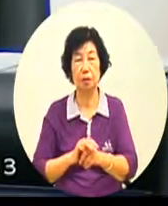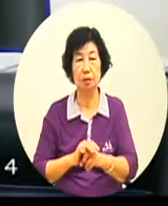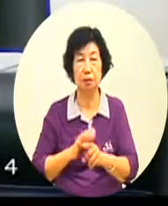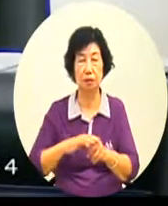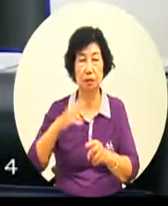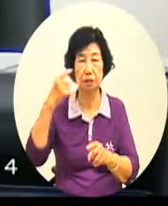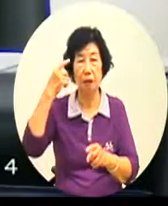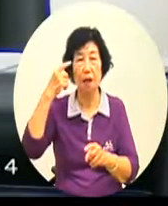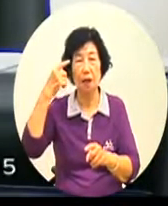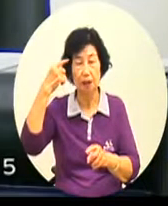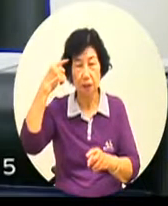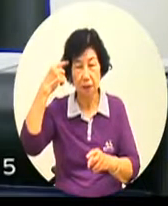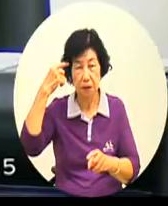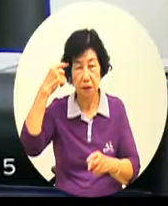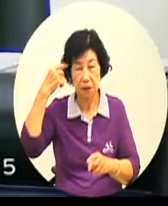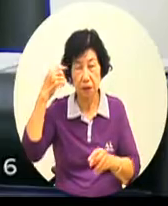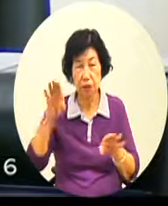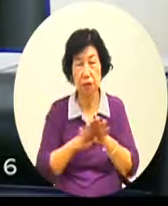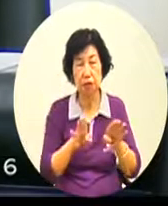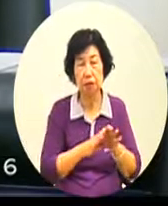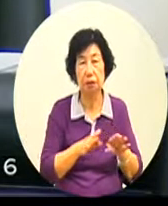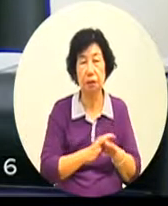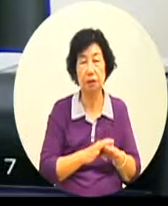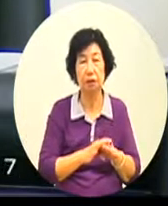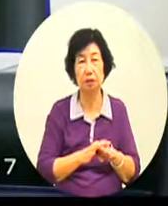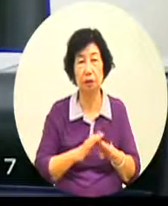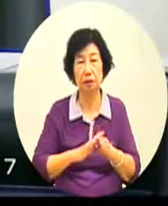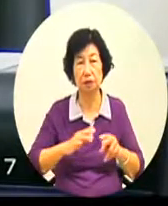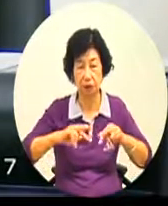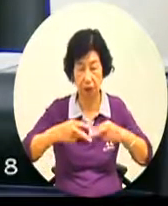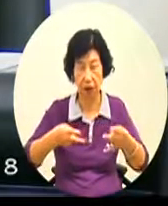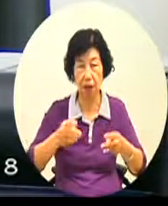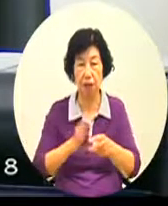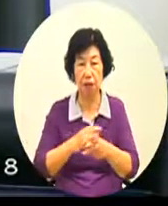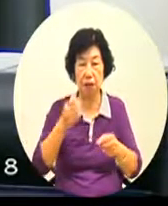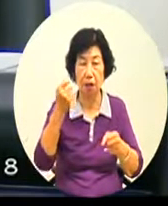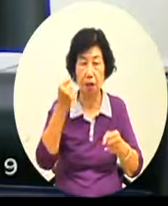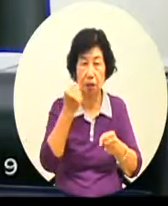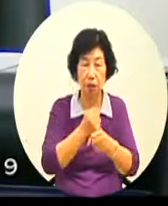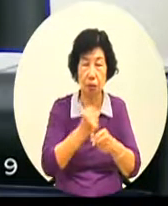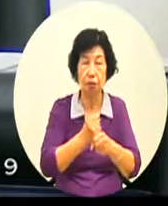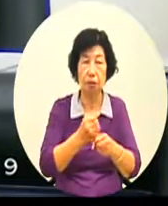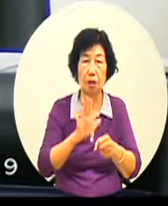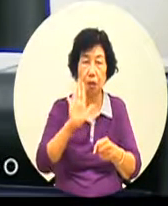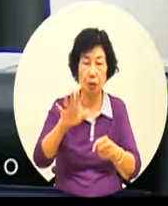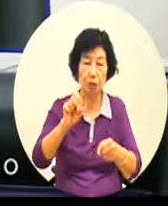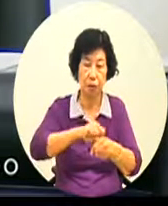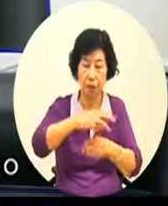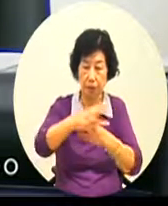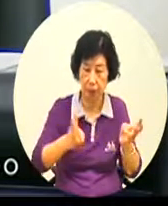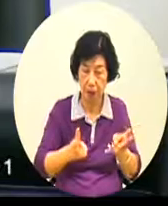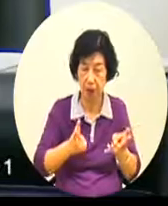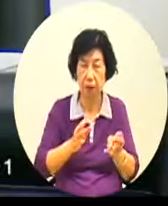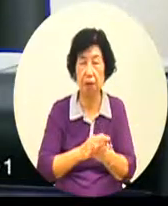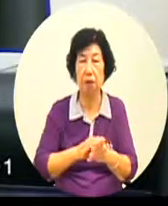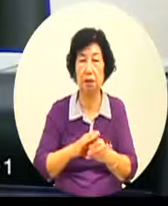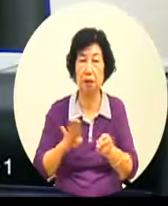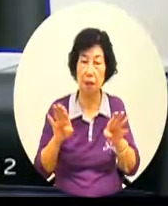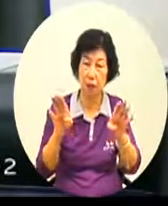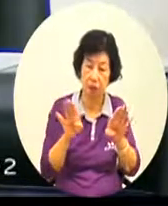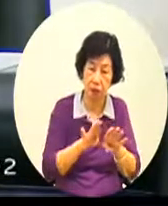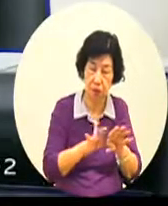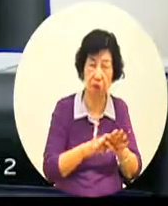休就是休息日可以变成上班日有加班费 然后呢，休息日的加班费的算